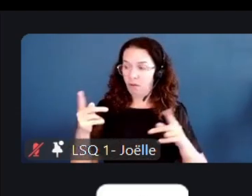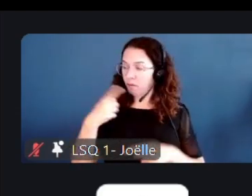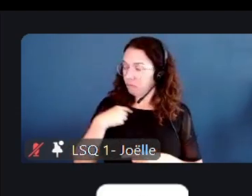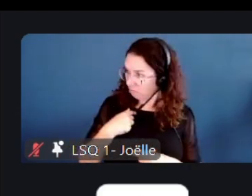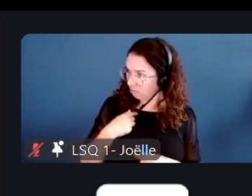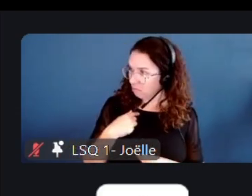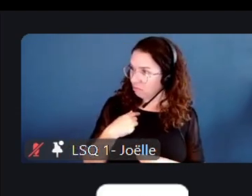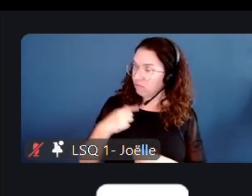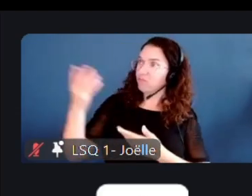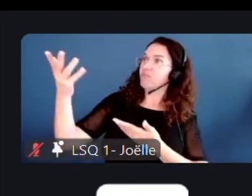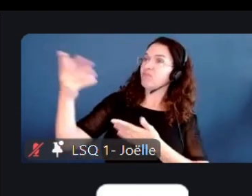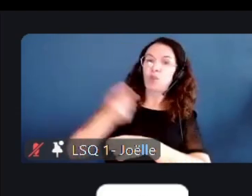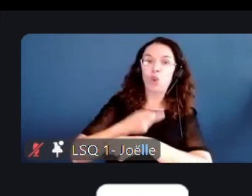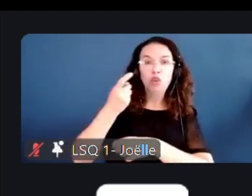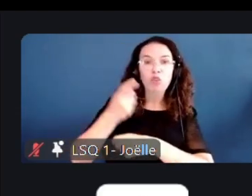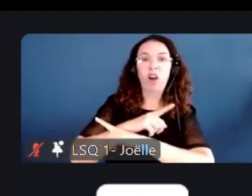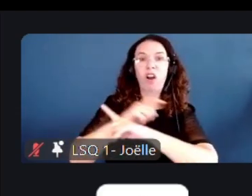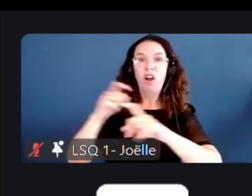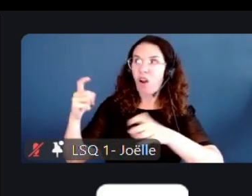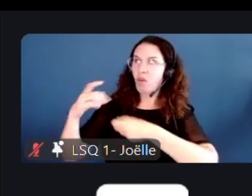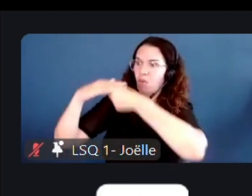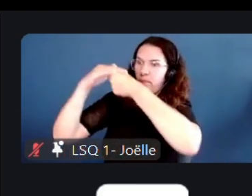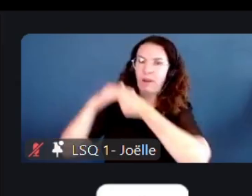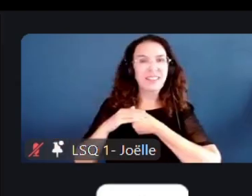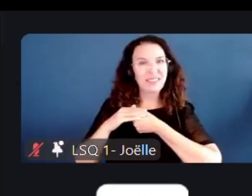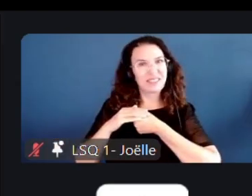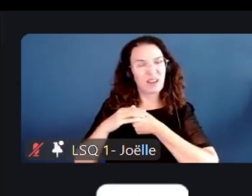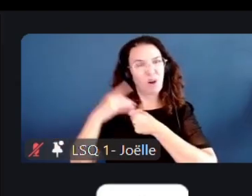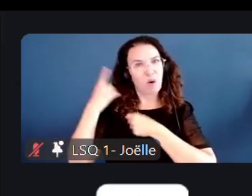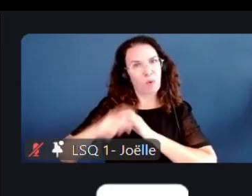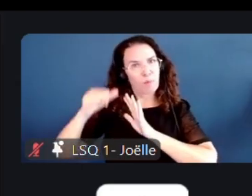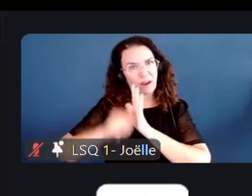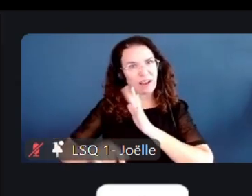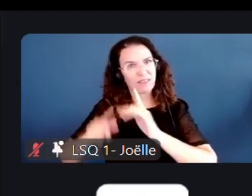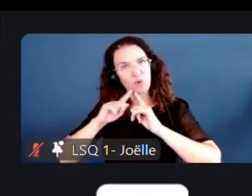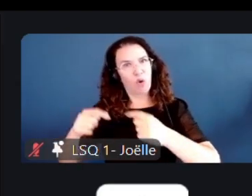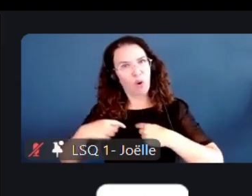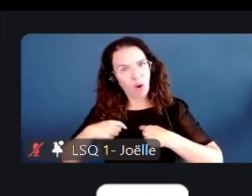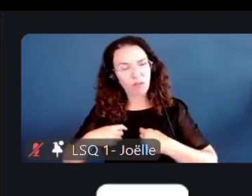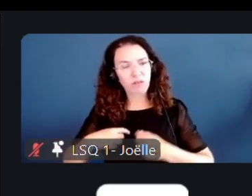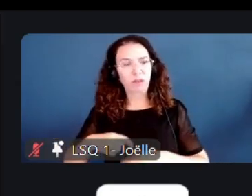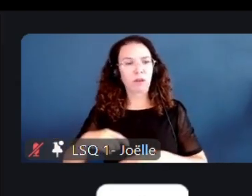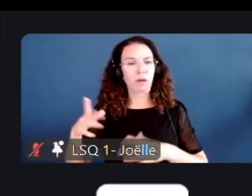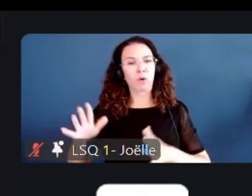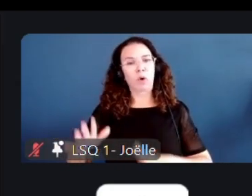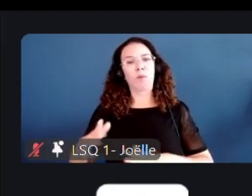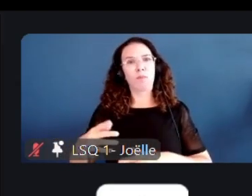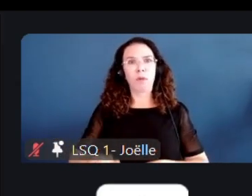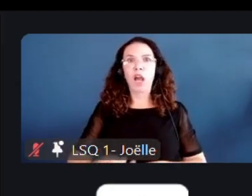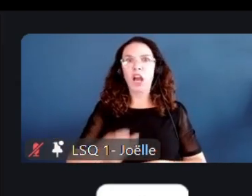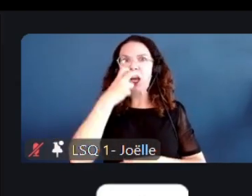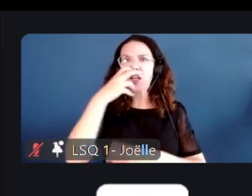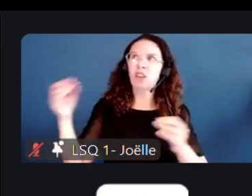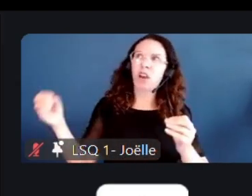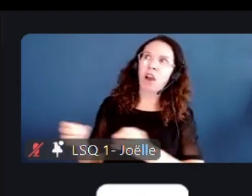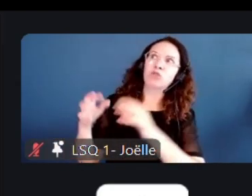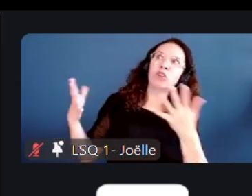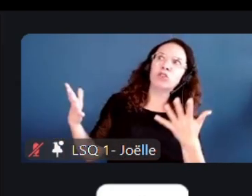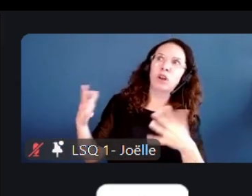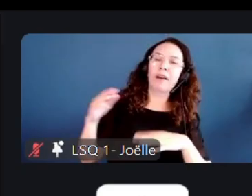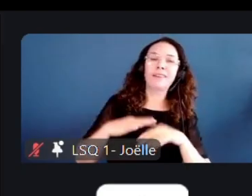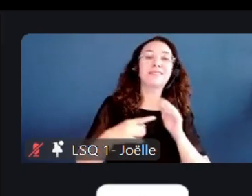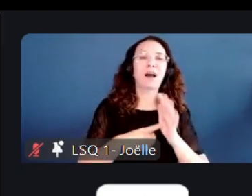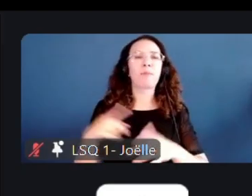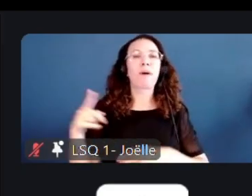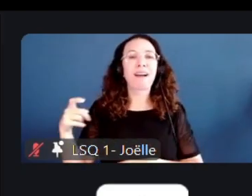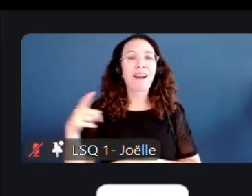leur prestataire ait appliqué de la pression pour subir des chirurgies, parfois en exagérant les risques médicaux autour du cancer